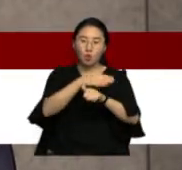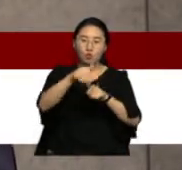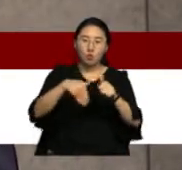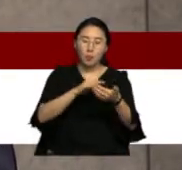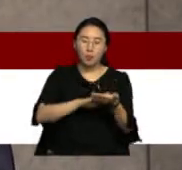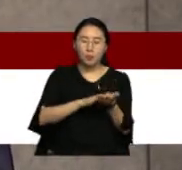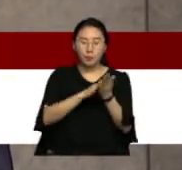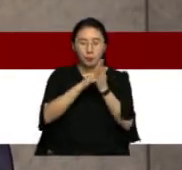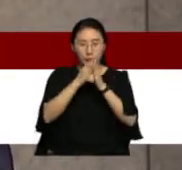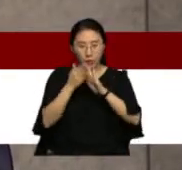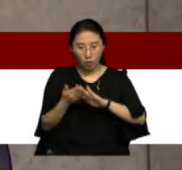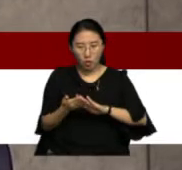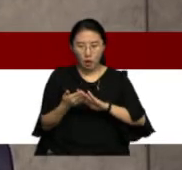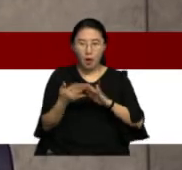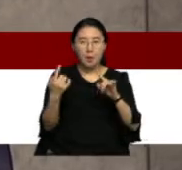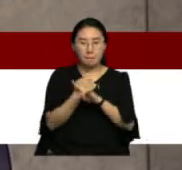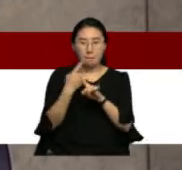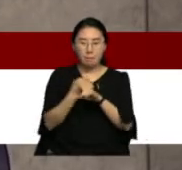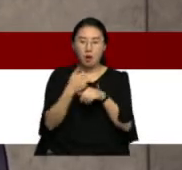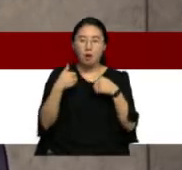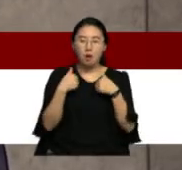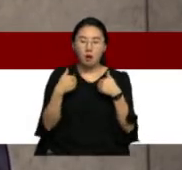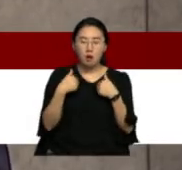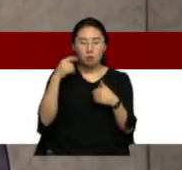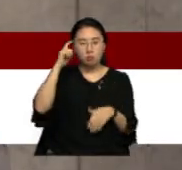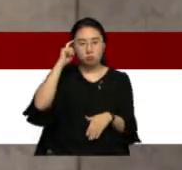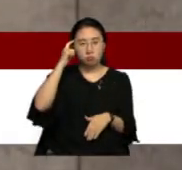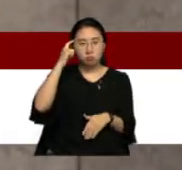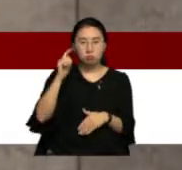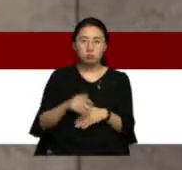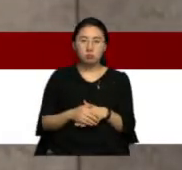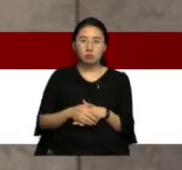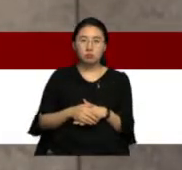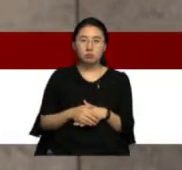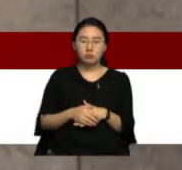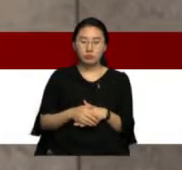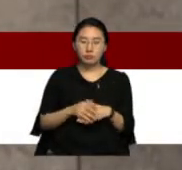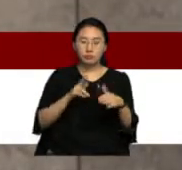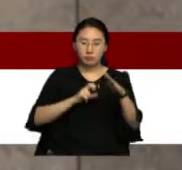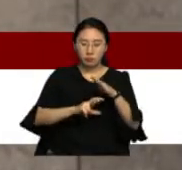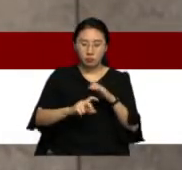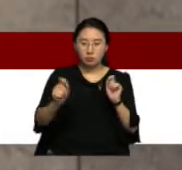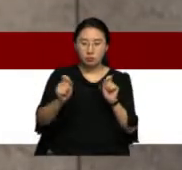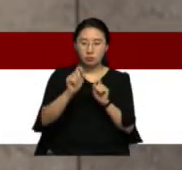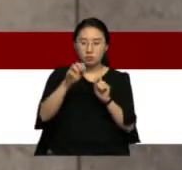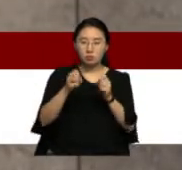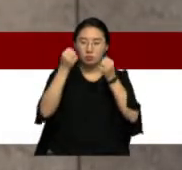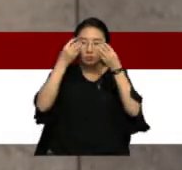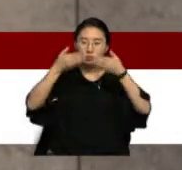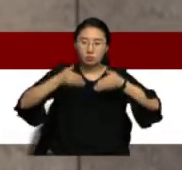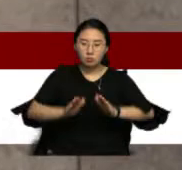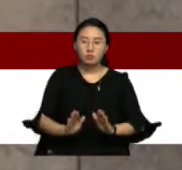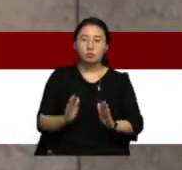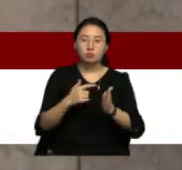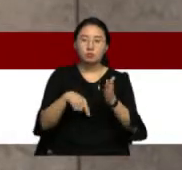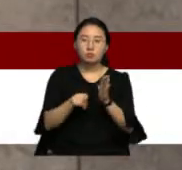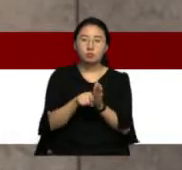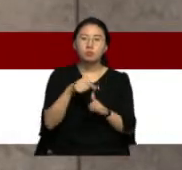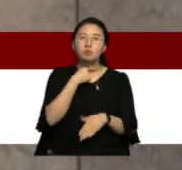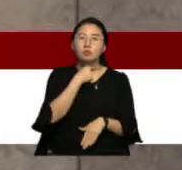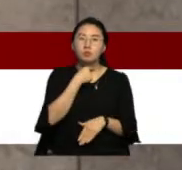변화에 대처해야 될 것으로 생각합니다. 금천구청 역사가 새롭게 탄생되기를